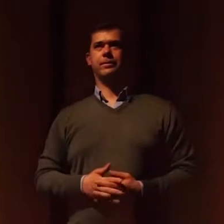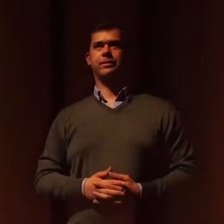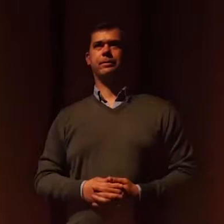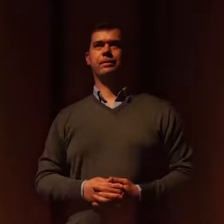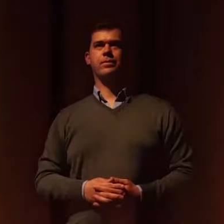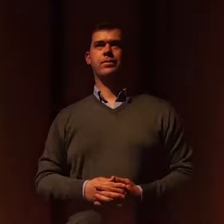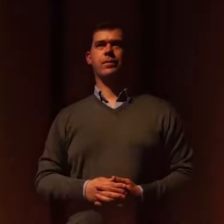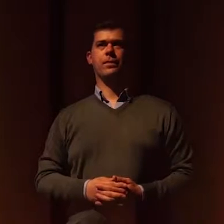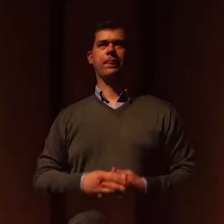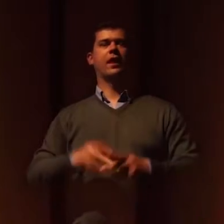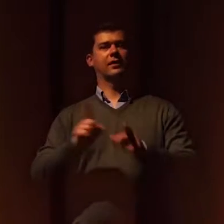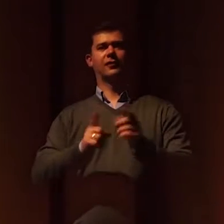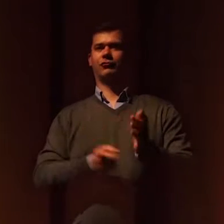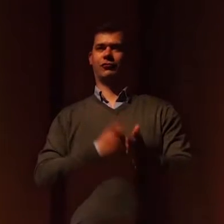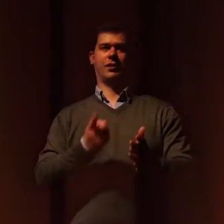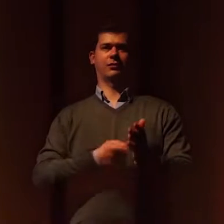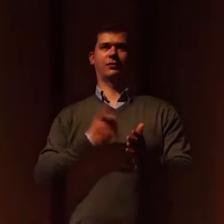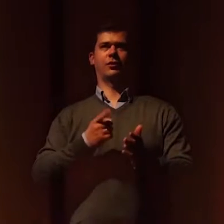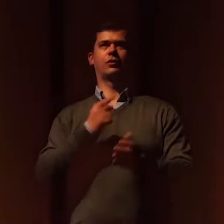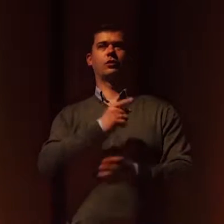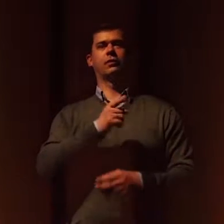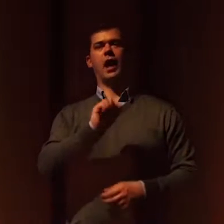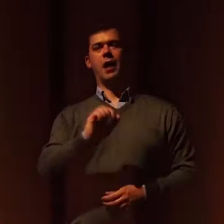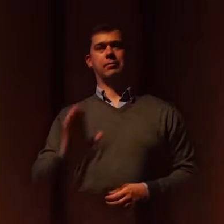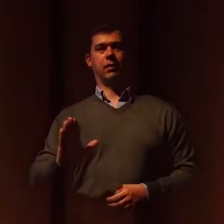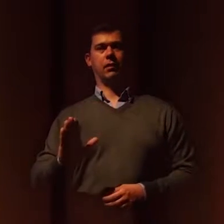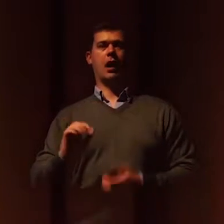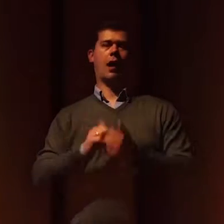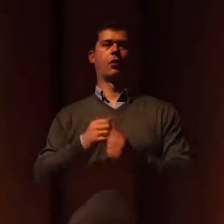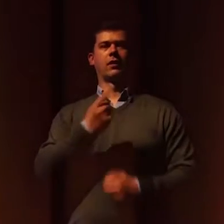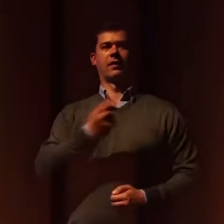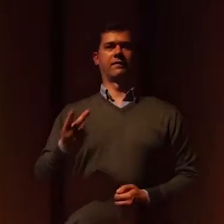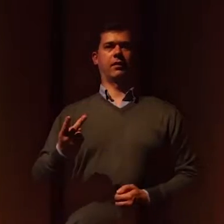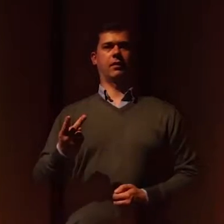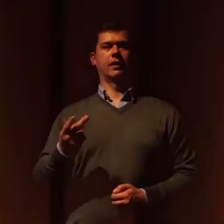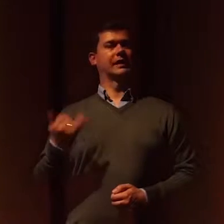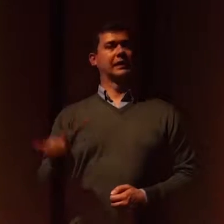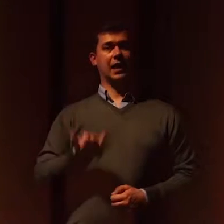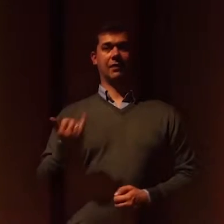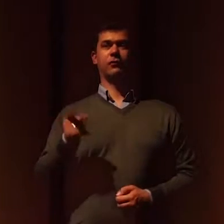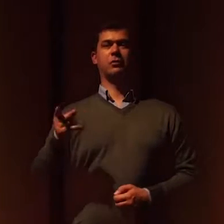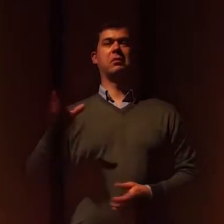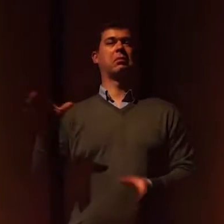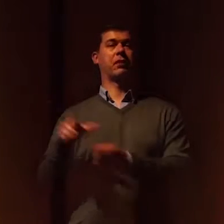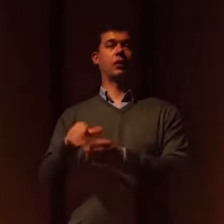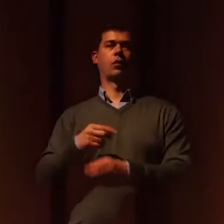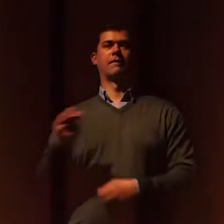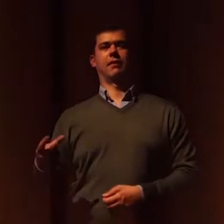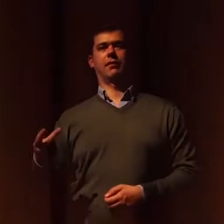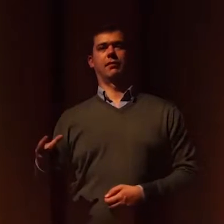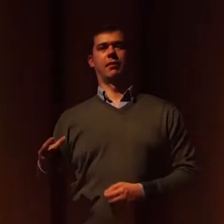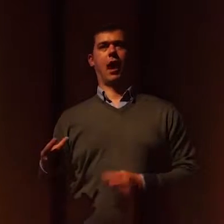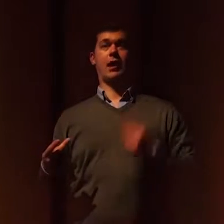reprezentowana i jak często na przykład to są klasy a i b albo 1 i d i zawsze ta mniejszościowa ma ten drugi